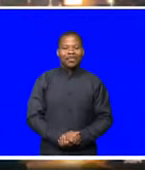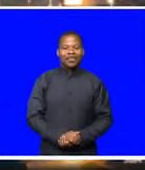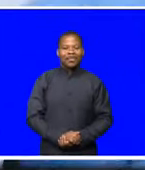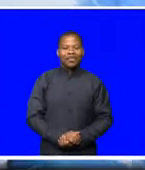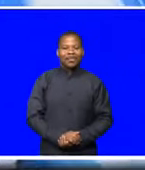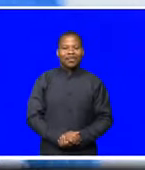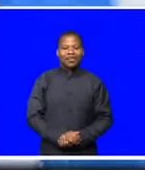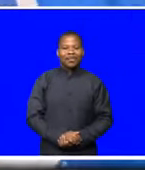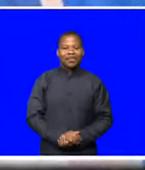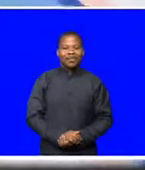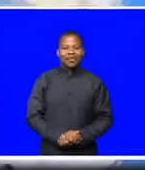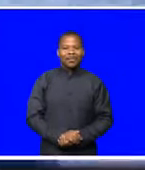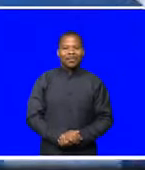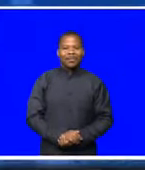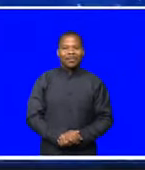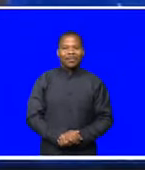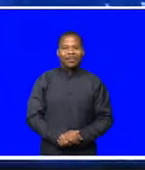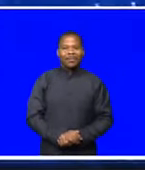muhla.